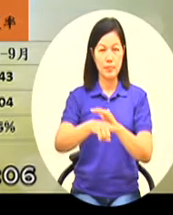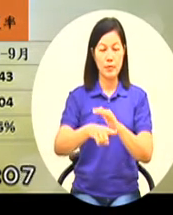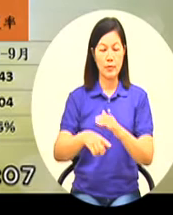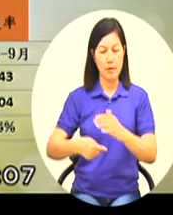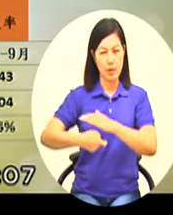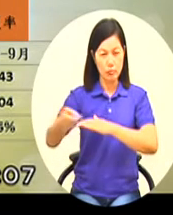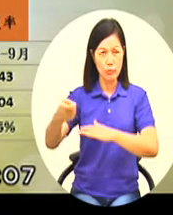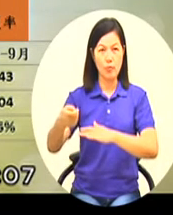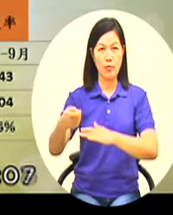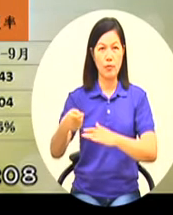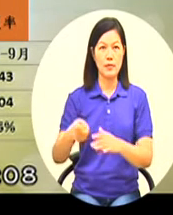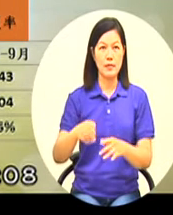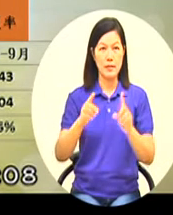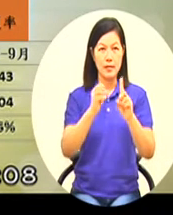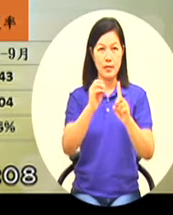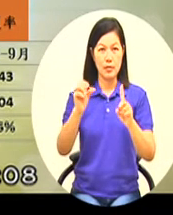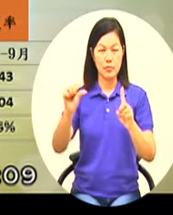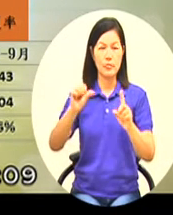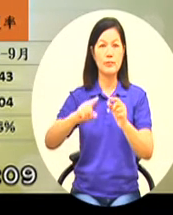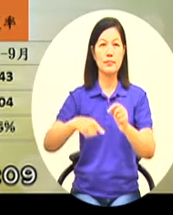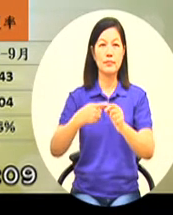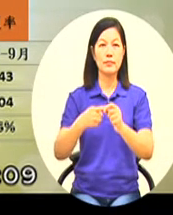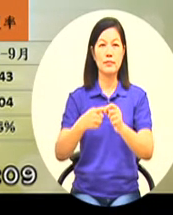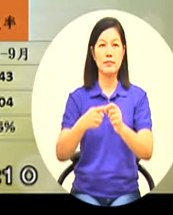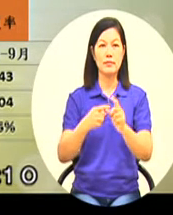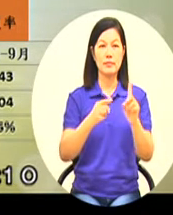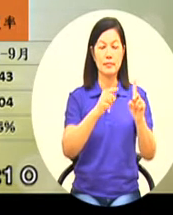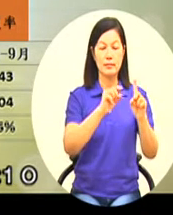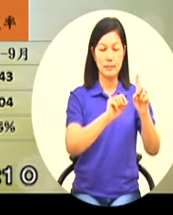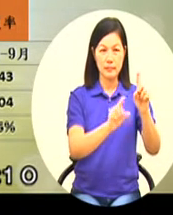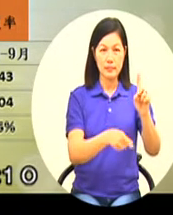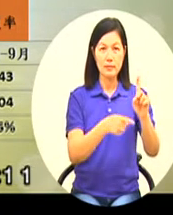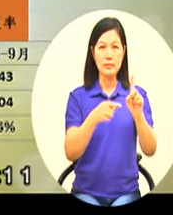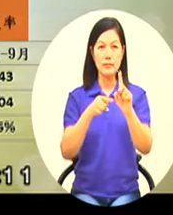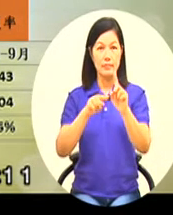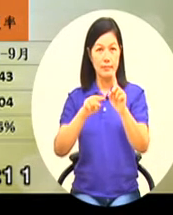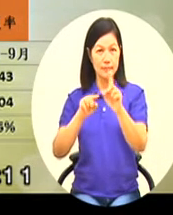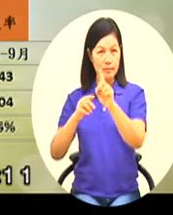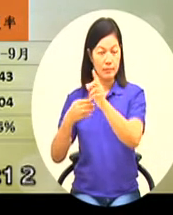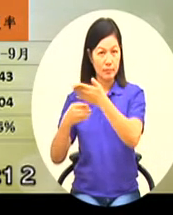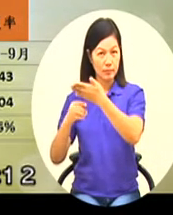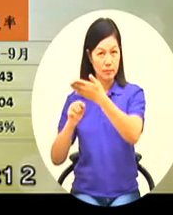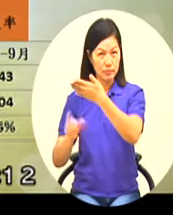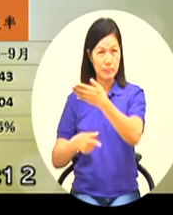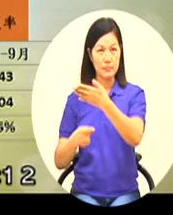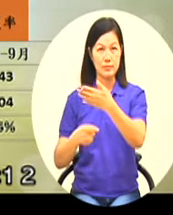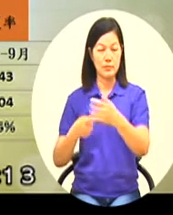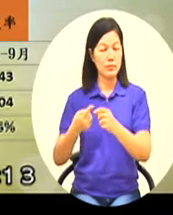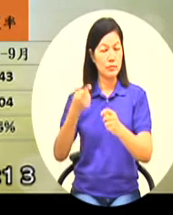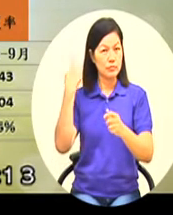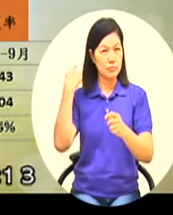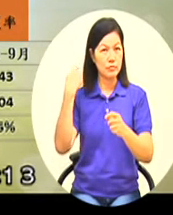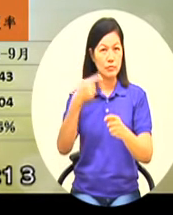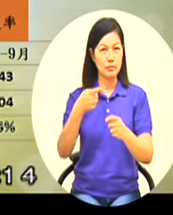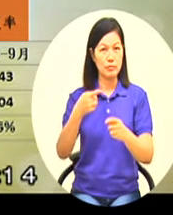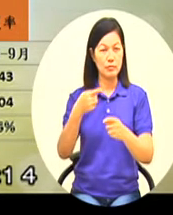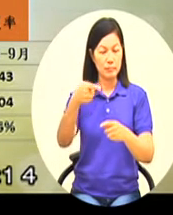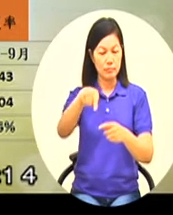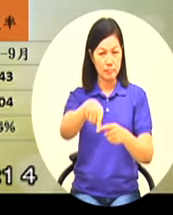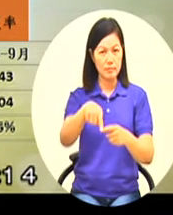从今年的105年到1到9月份呢，跟去年同期比较，都是呈现下降